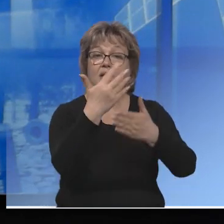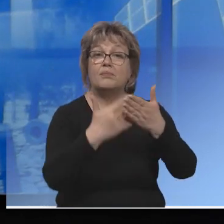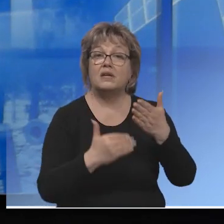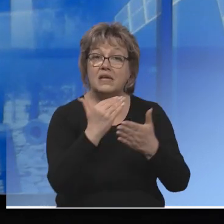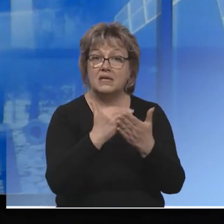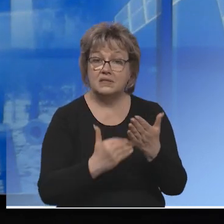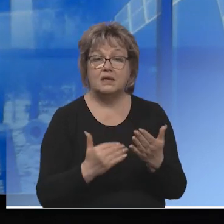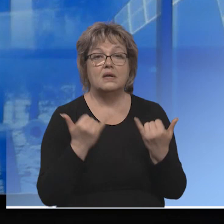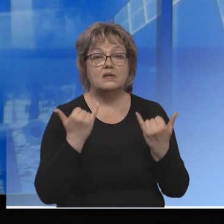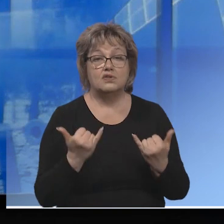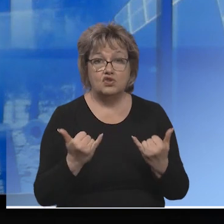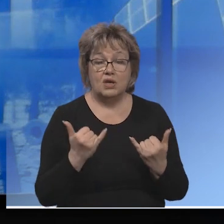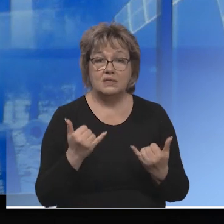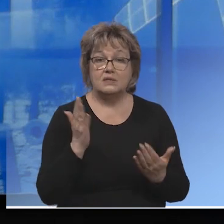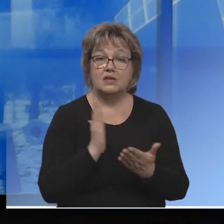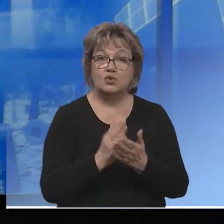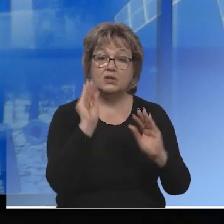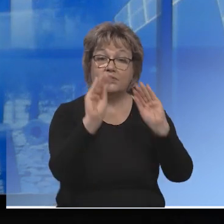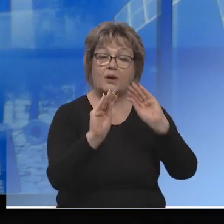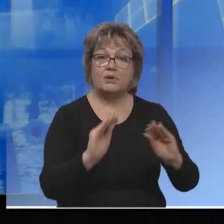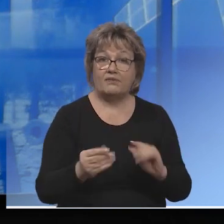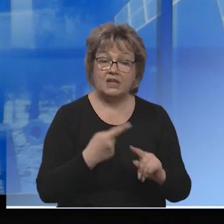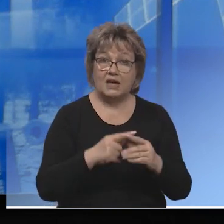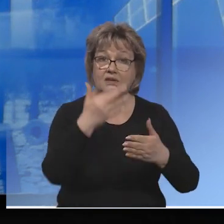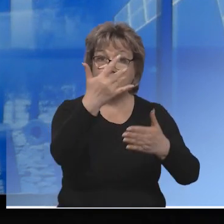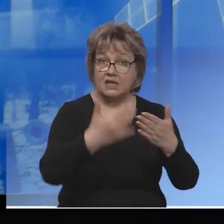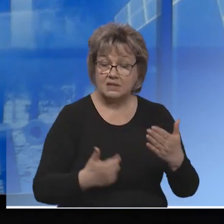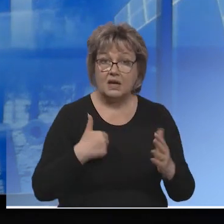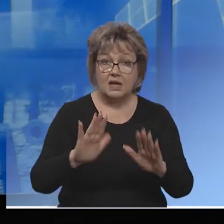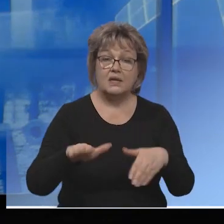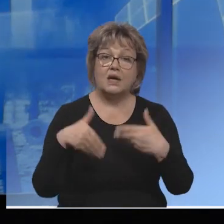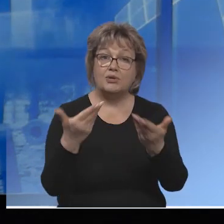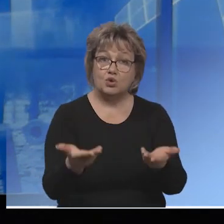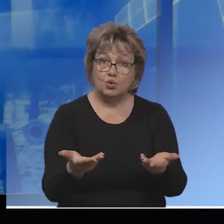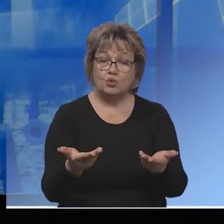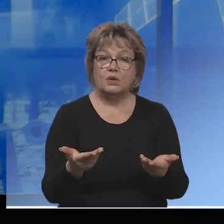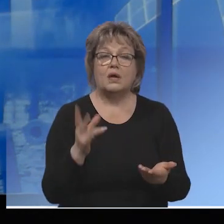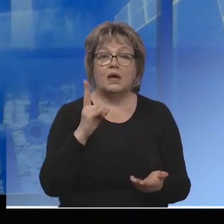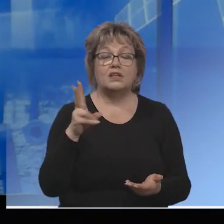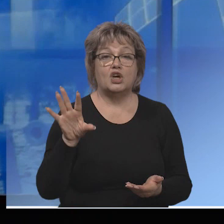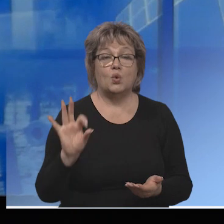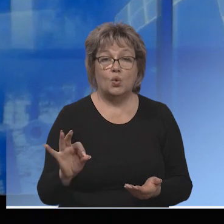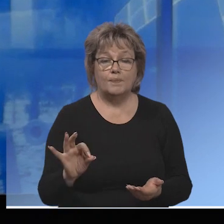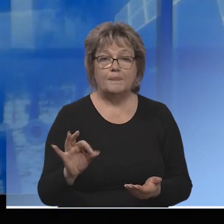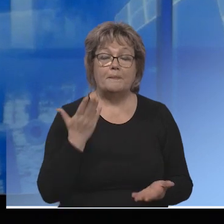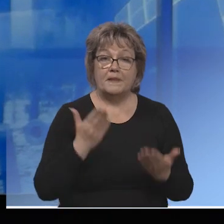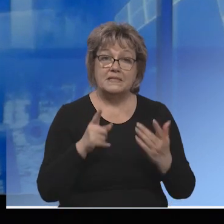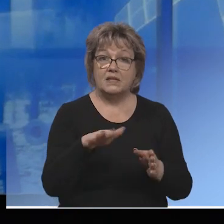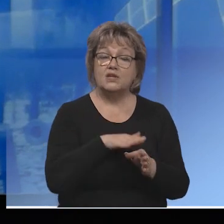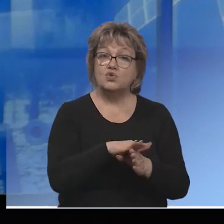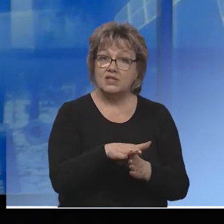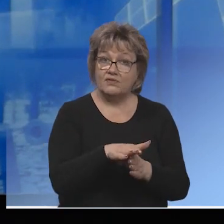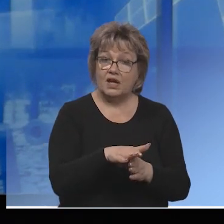реестре. Вот сейчас идет формирование этого реестра. Я рекомендую некоммерческим организациям, если